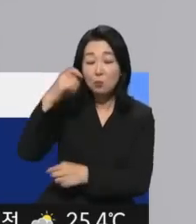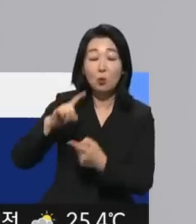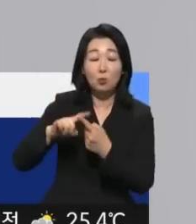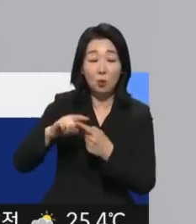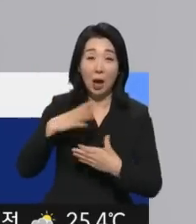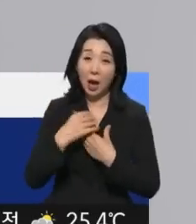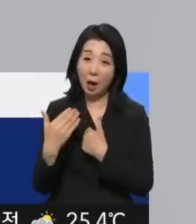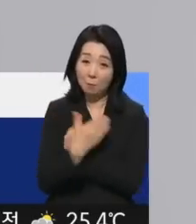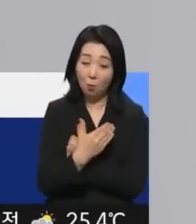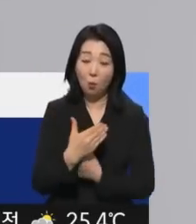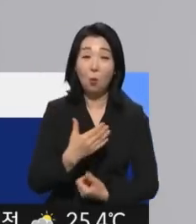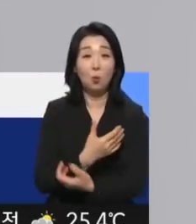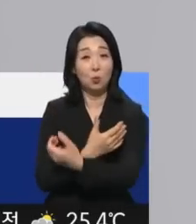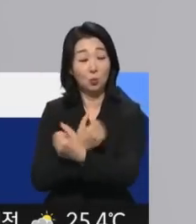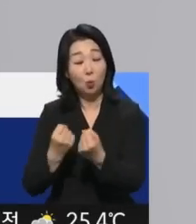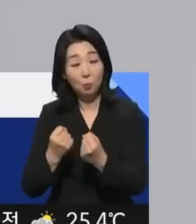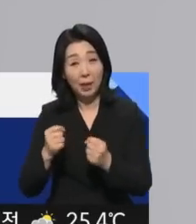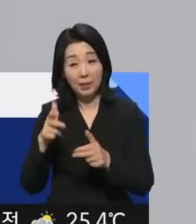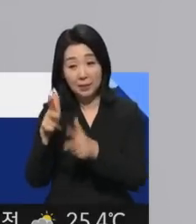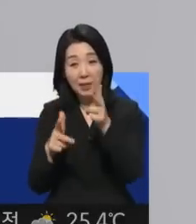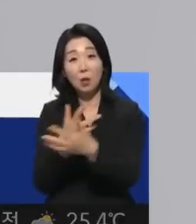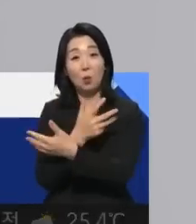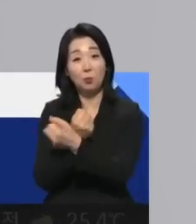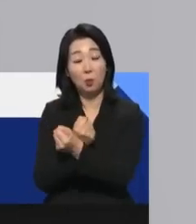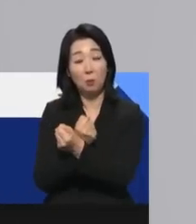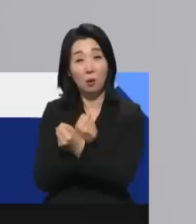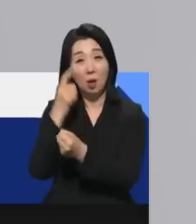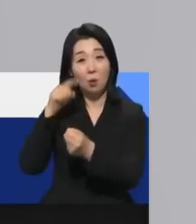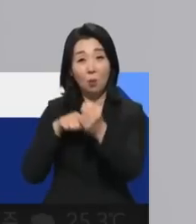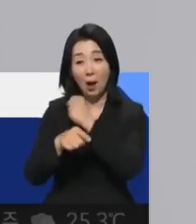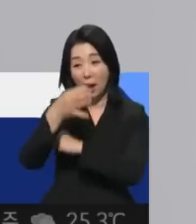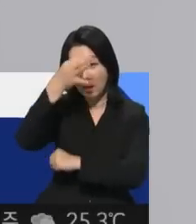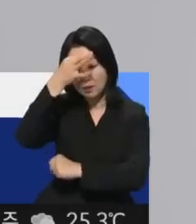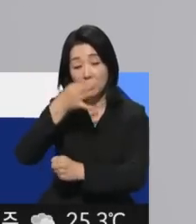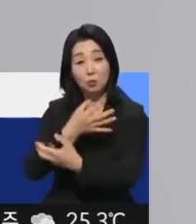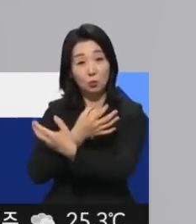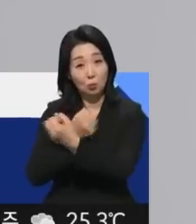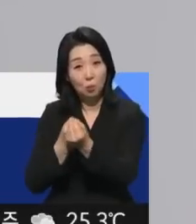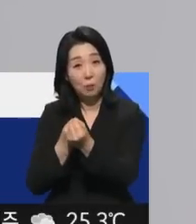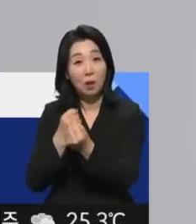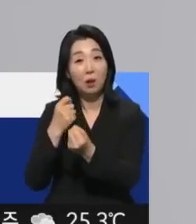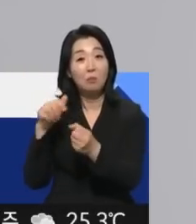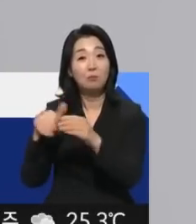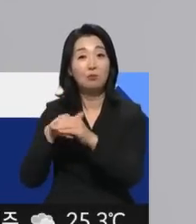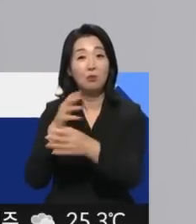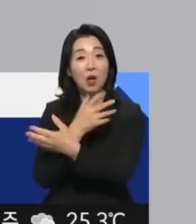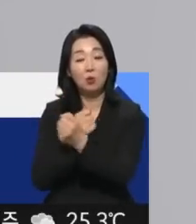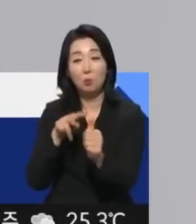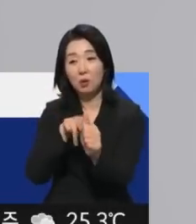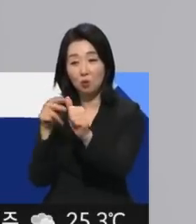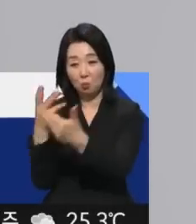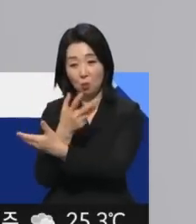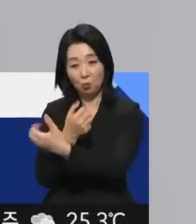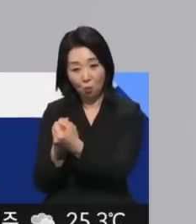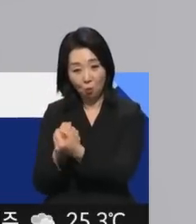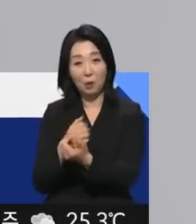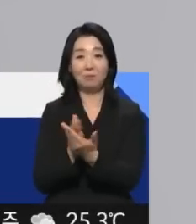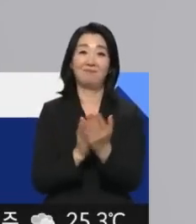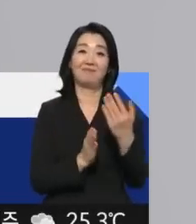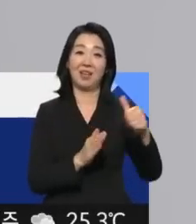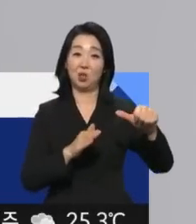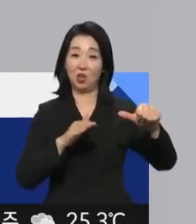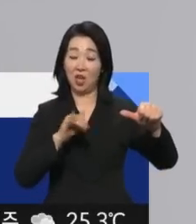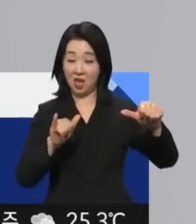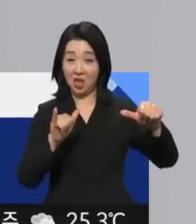안보동맹, 산업동맹, 과학기술동맹, 문화동맹, 정보동맹이라는 다섯 개의